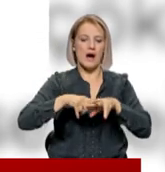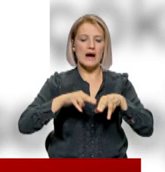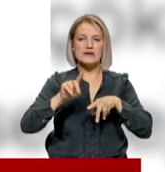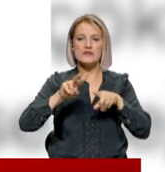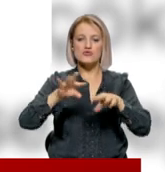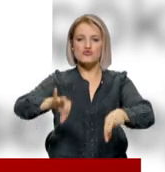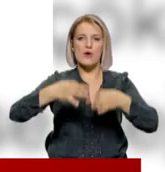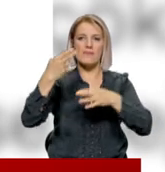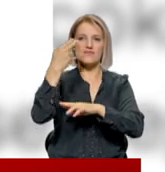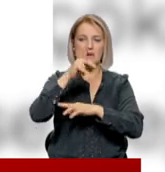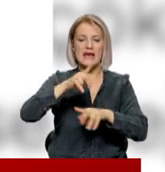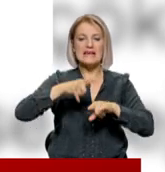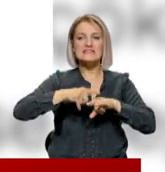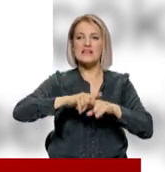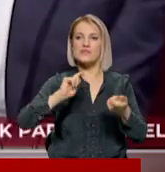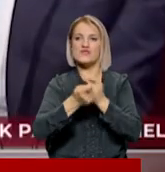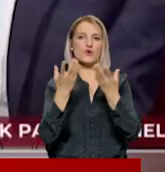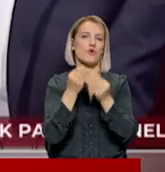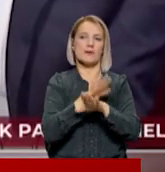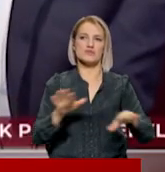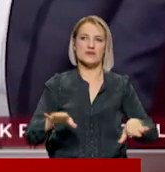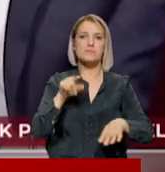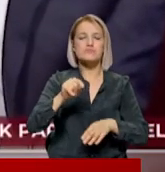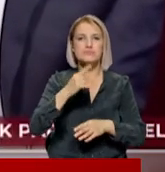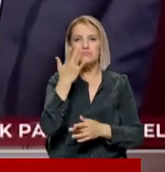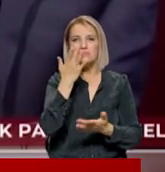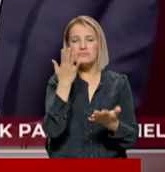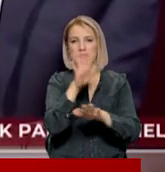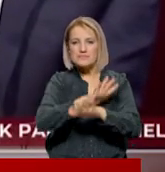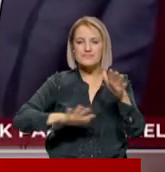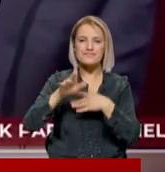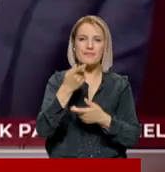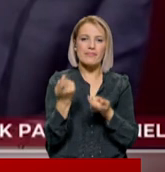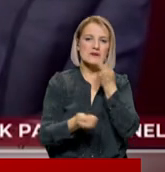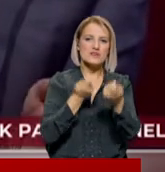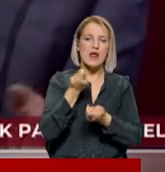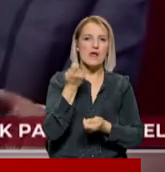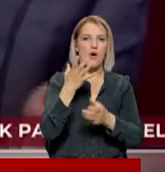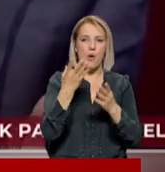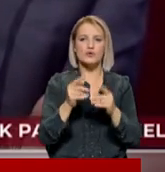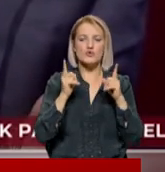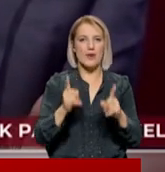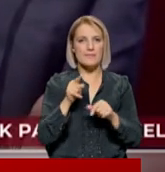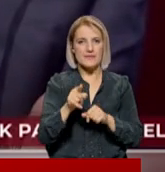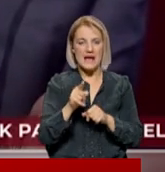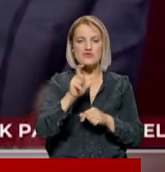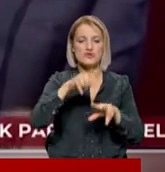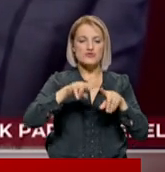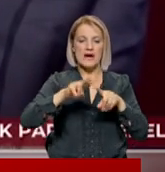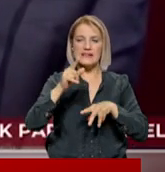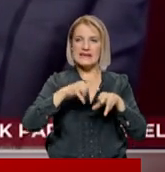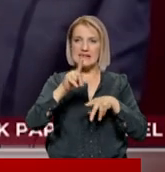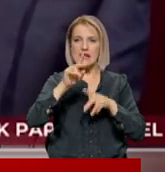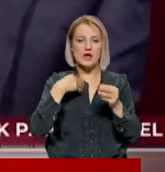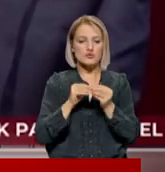şirketinde herhangi bir hisse değişiklik olmamıştır bütün bu Şair ben işten olduğu bir dönemde Başbakan yardımcılığı yapan Sayın Canikli sussun demesi